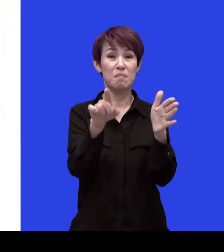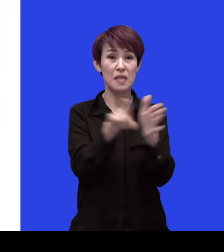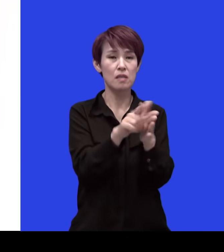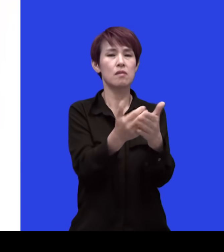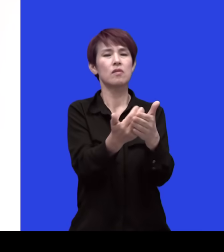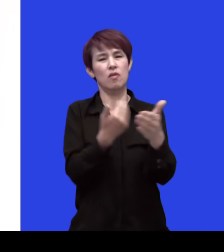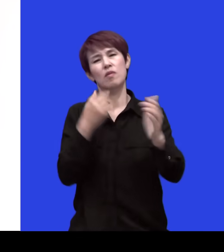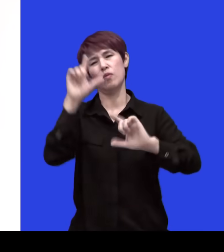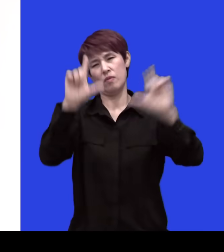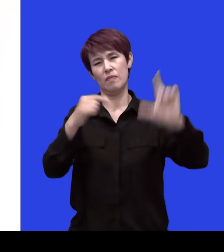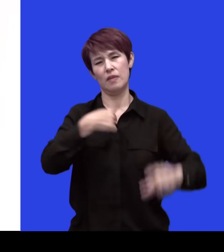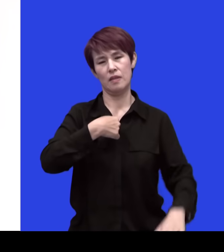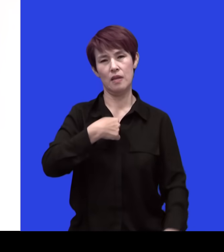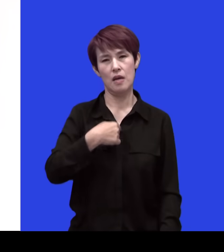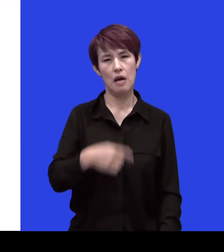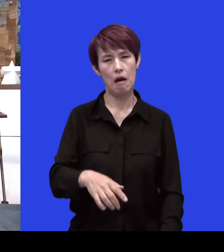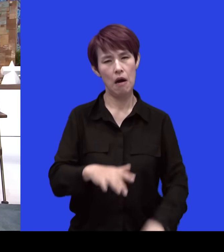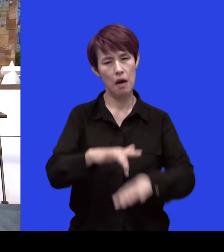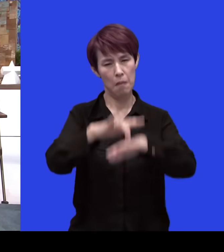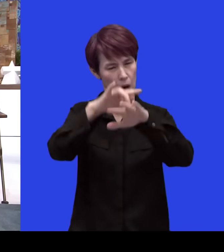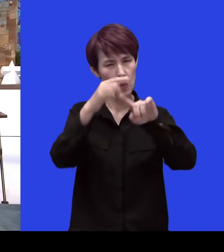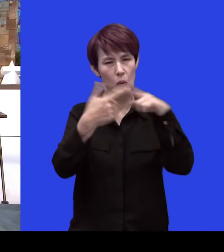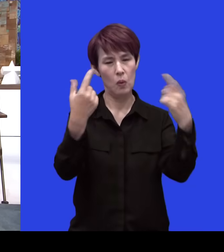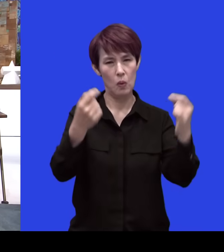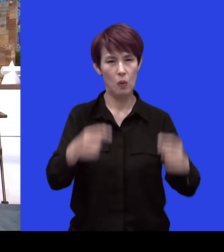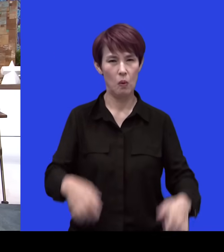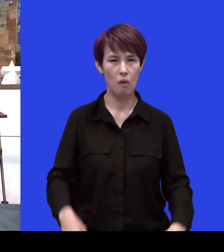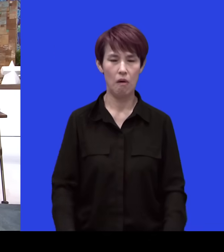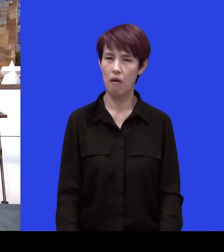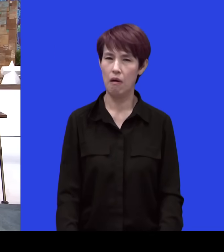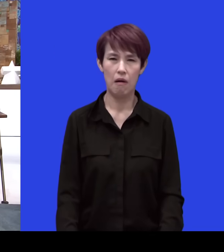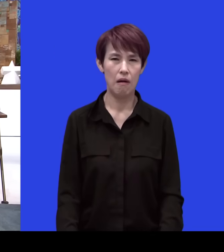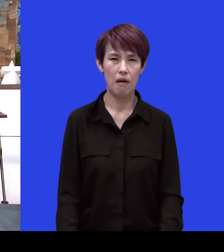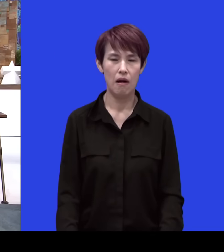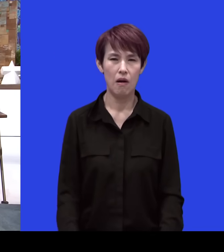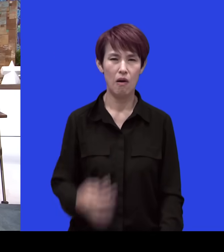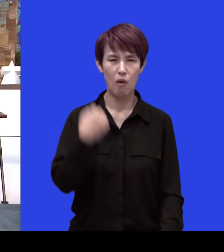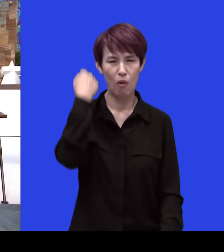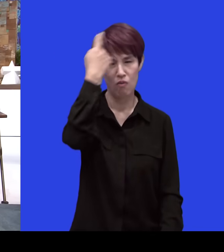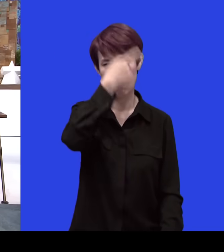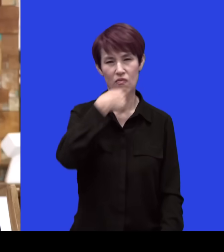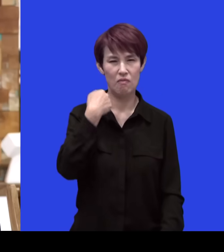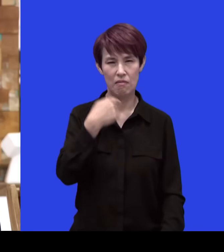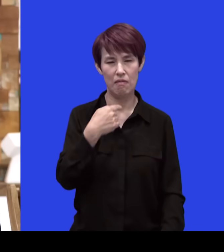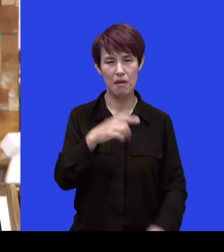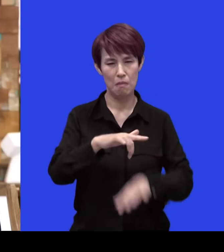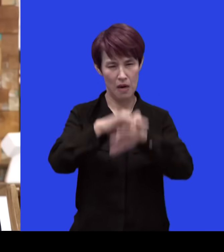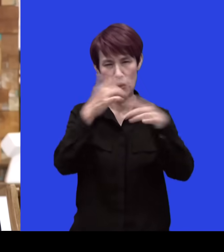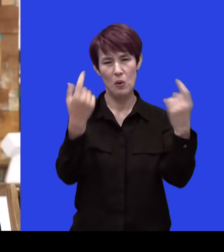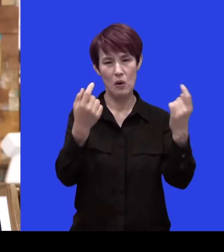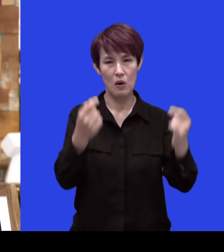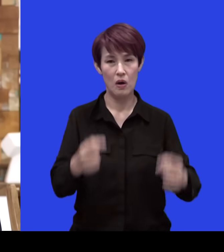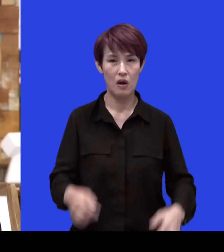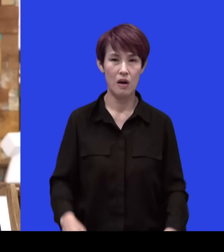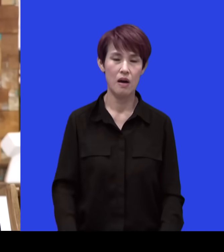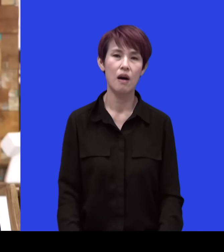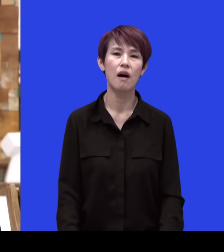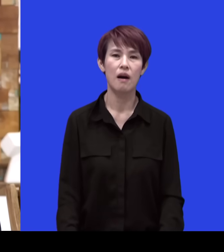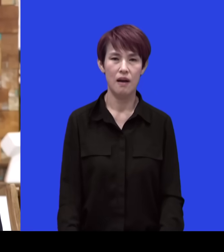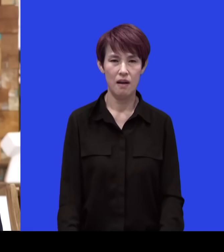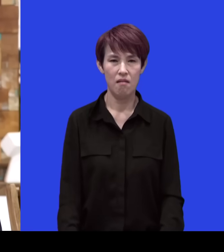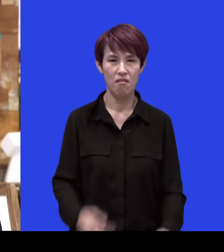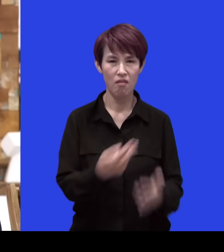모습이다. 아. 이 마귀의 자식이고 진노의 자녀고 우리가 그랬잖아요. 예수 믿기 전에는 그 형상이 그대로